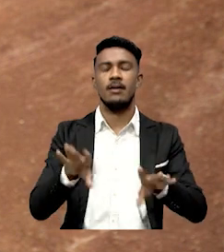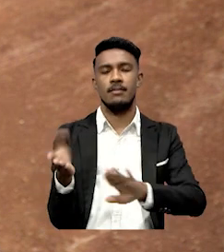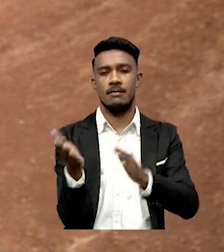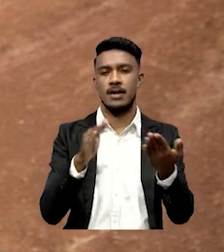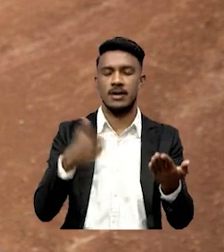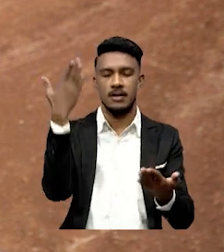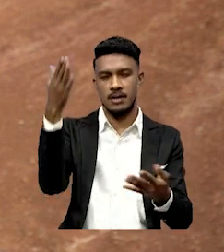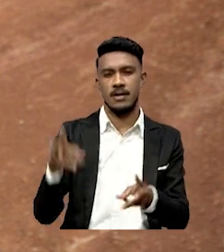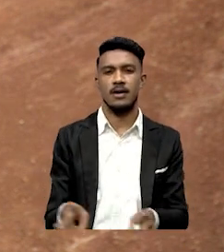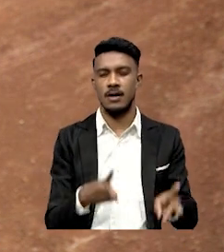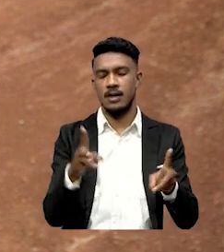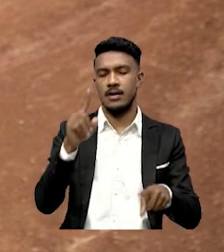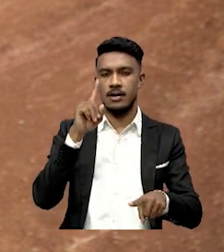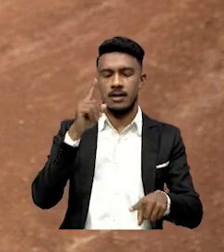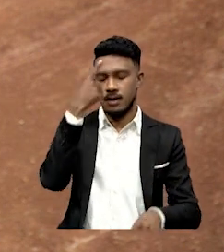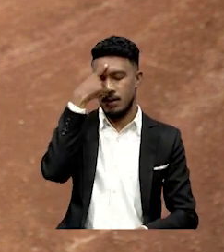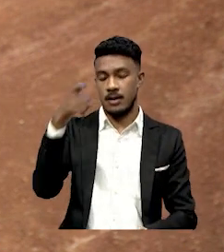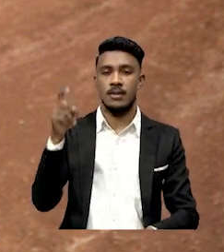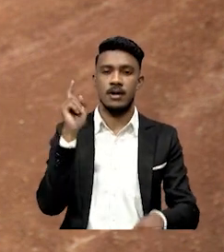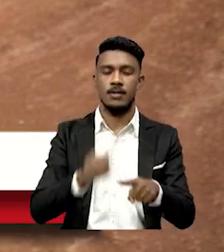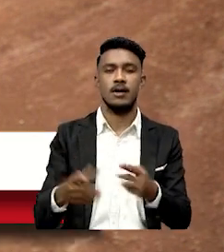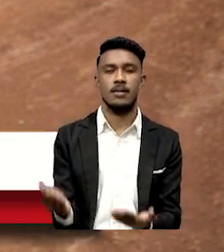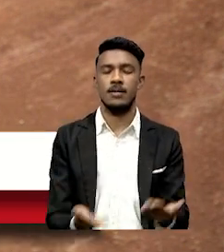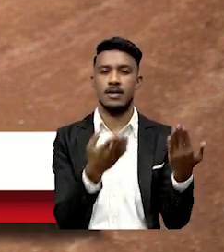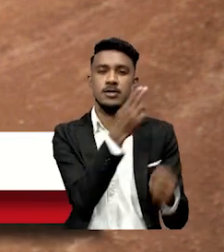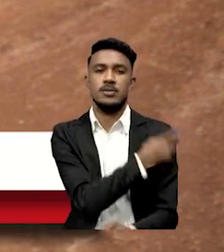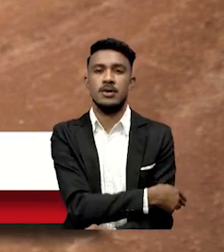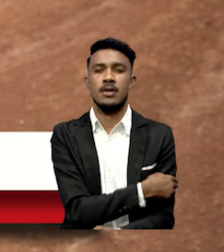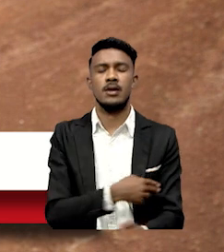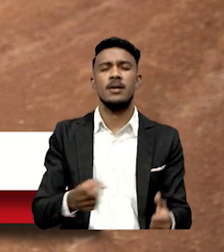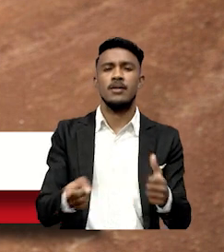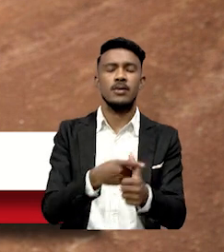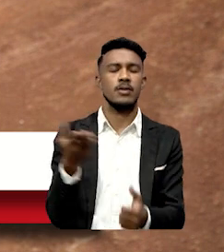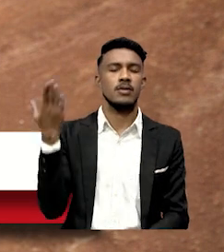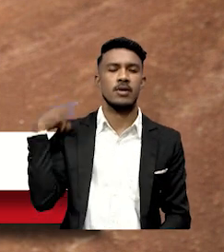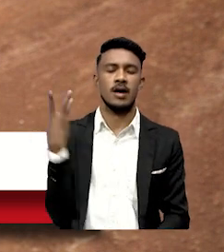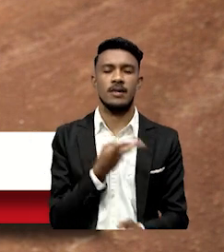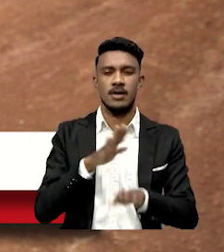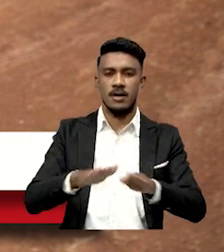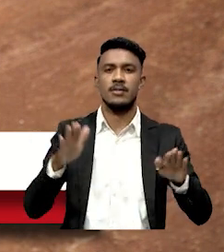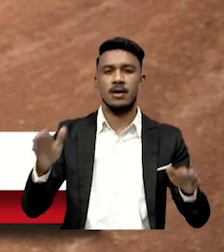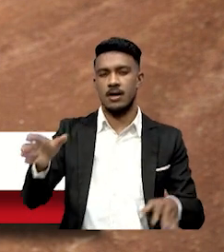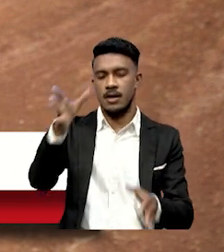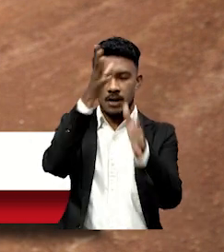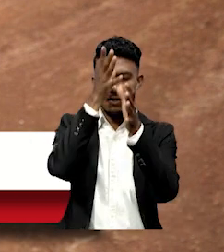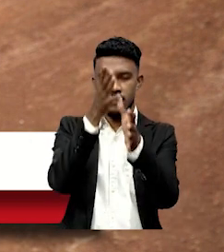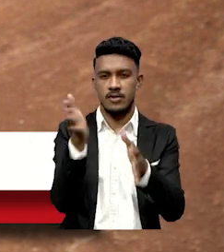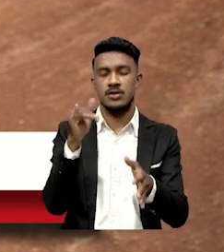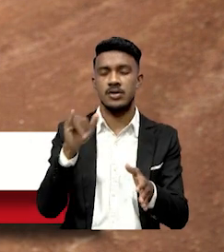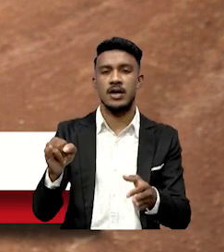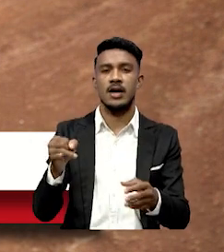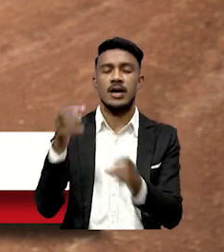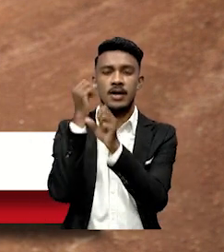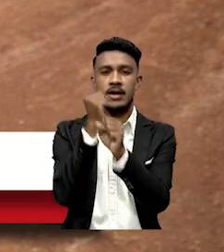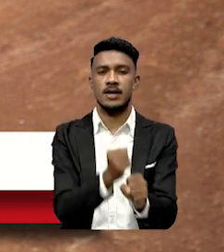sauri tambah dalam deh. Ni premier ker samski ko nasi labar sira. Ulu kami na bosir khara isuak sehat dia dalam dia.